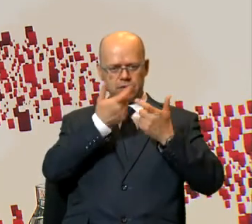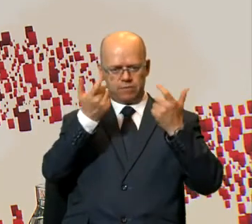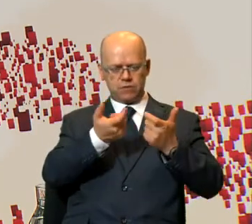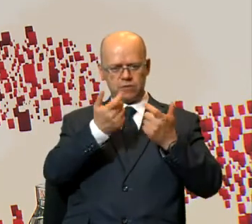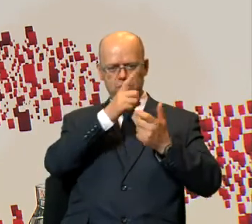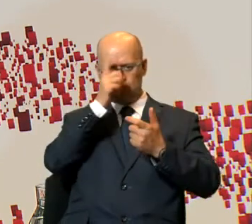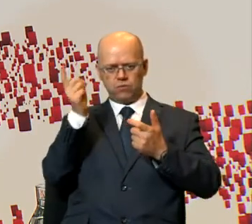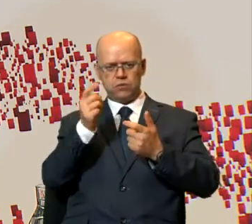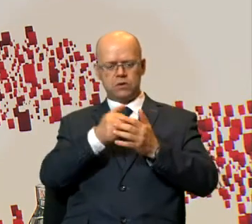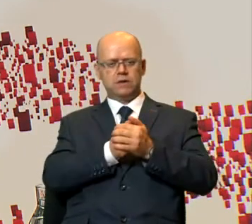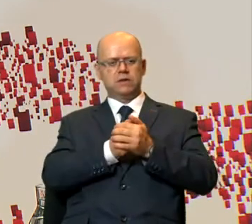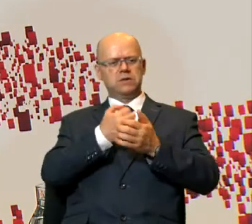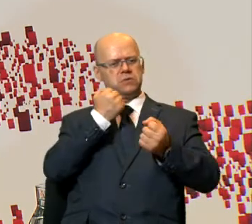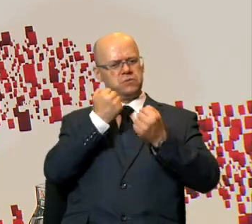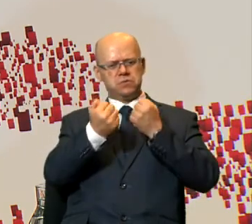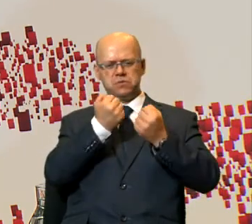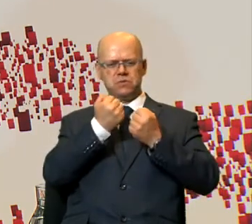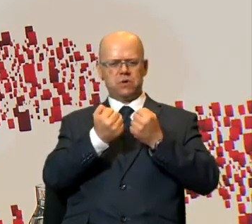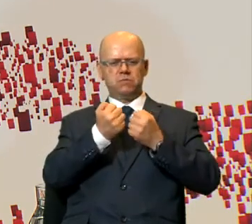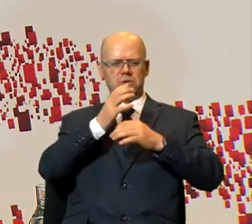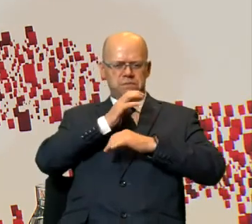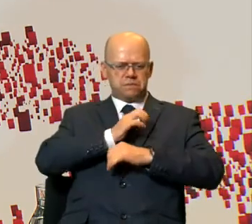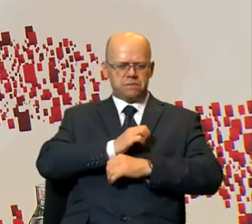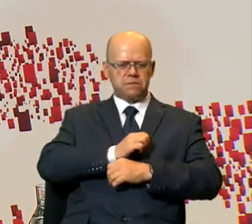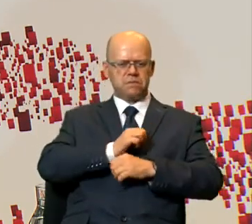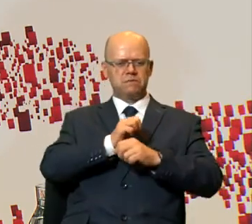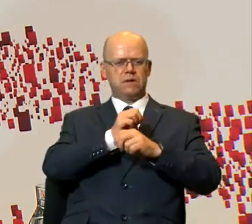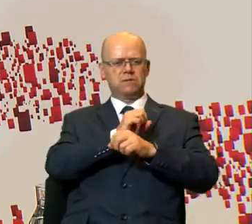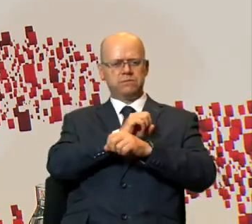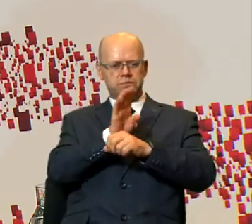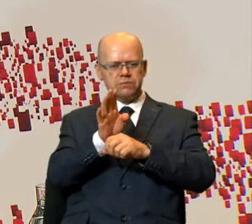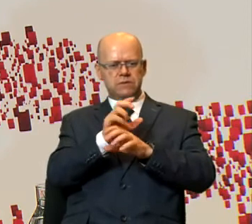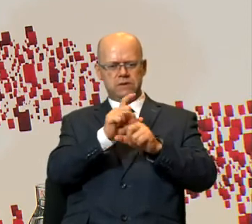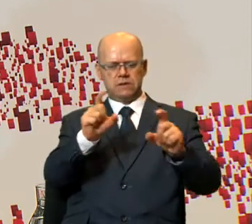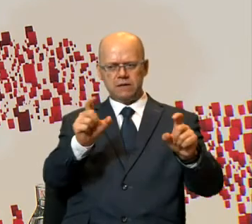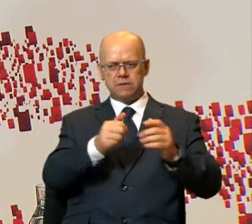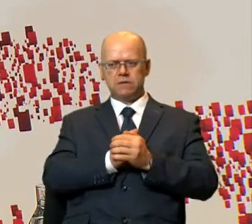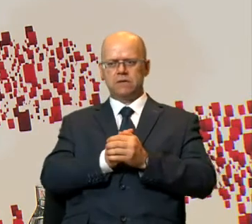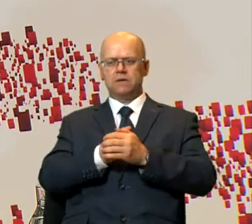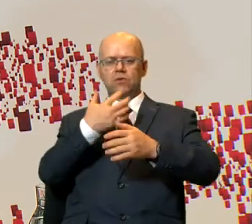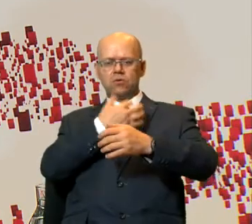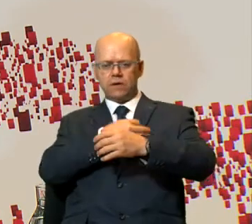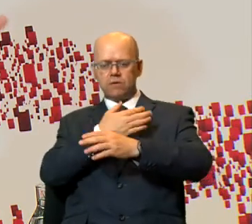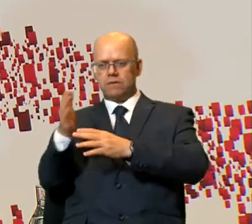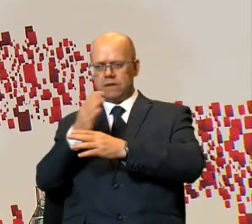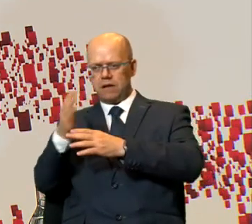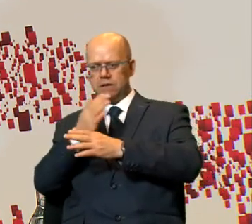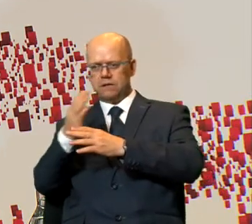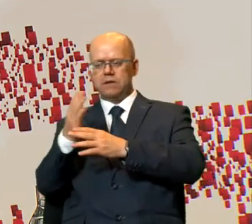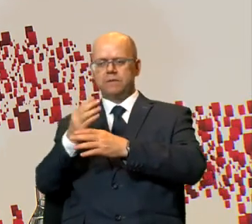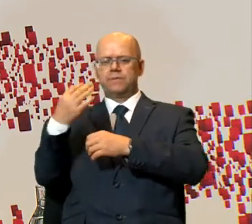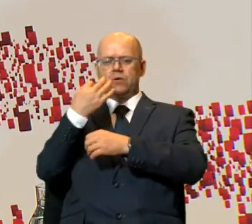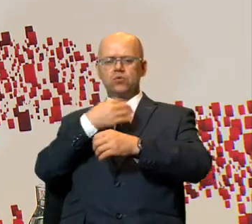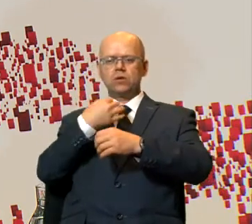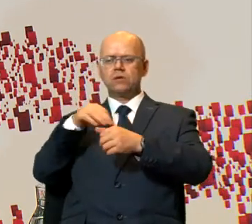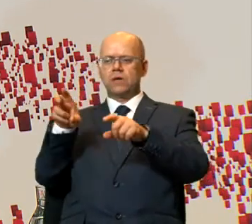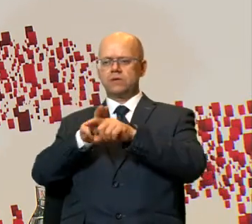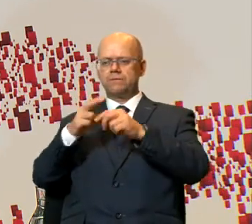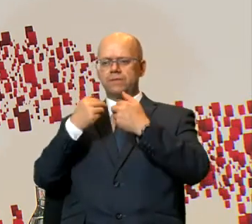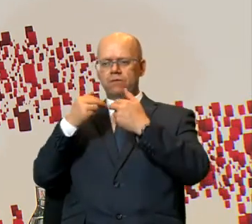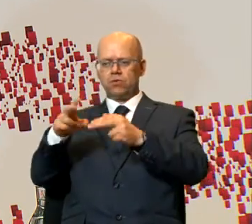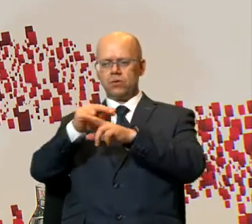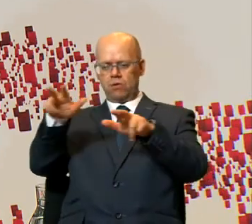pewno ciężko sobie z tym radziło, teraz czas edukacji, my wiemy na uniwersytetach, że ona dalej będzie z domów, nasi studenci często wrócili